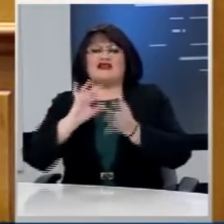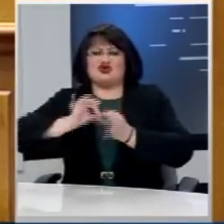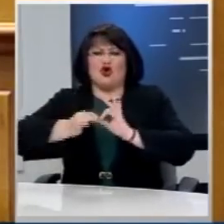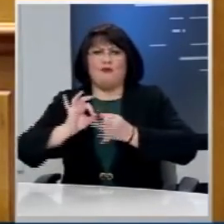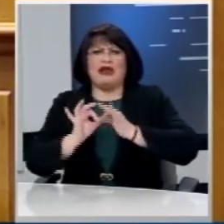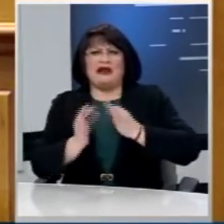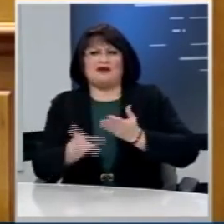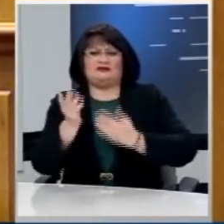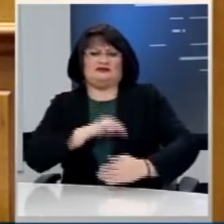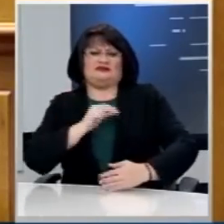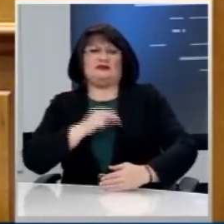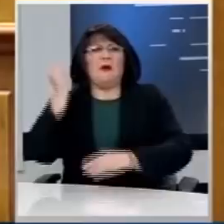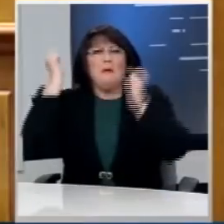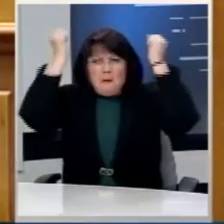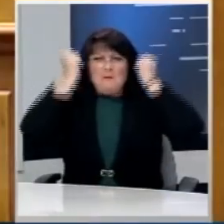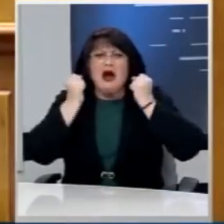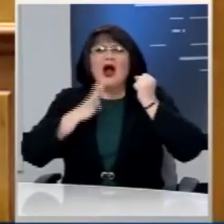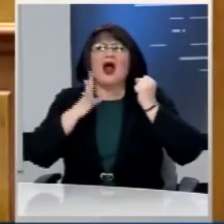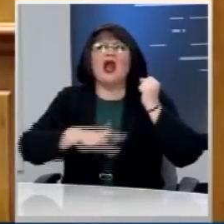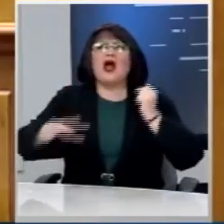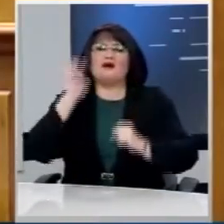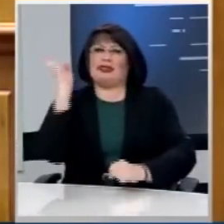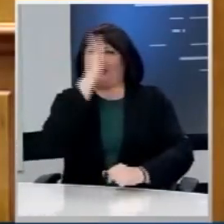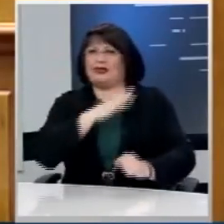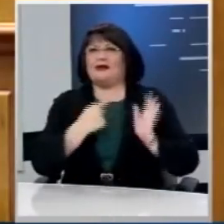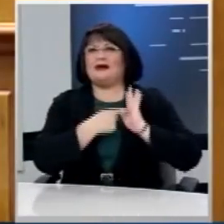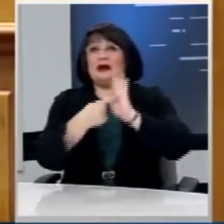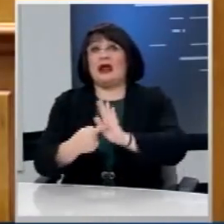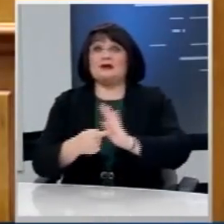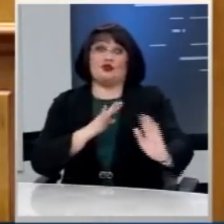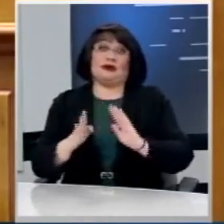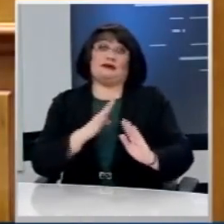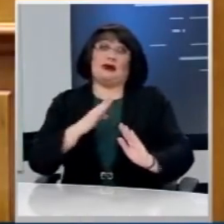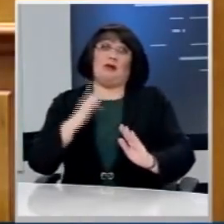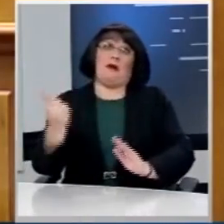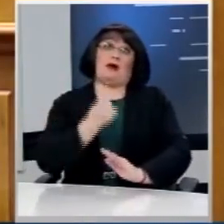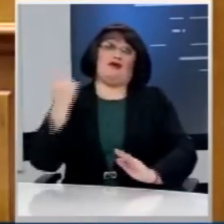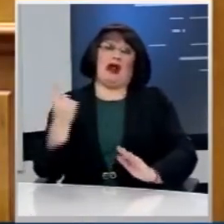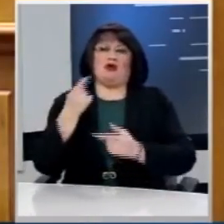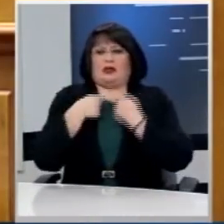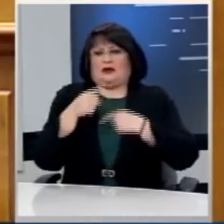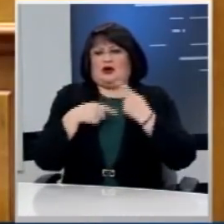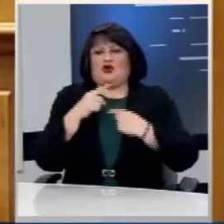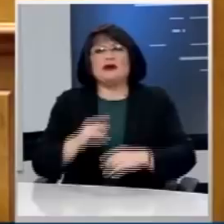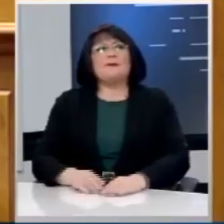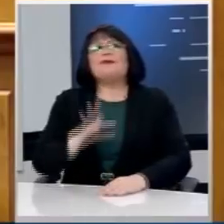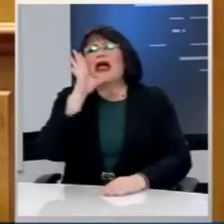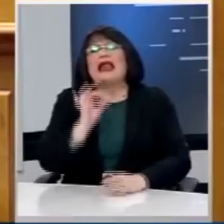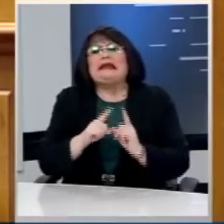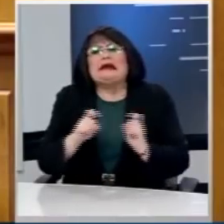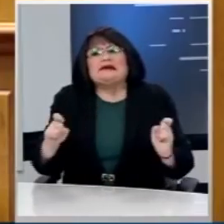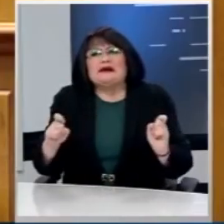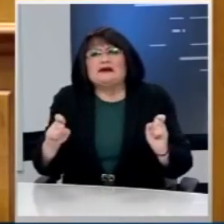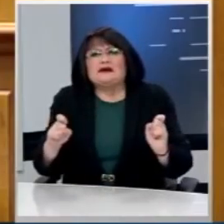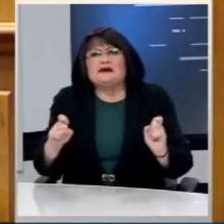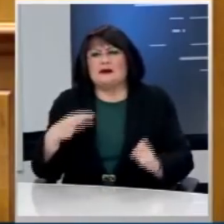ομίλων σε βάρος του λαού με το μανδύα της δίθεν προστασίας του περιβάλλοντος. Ποια είναι η αλήθεια? Η